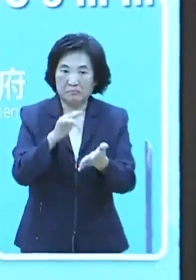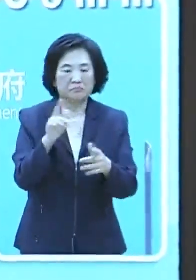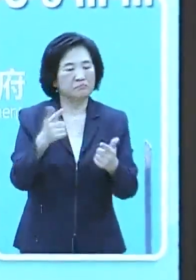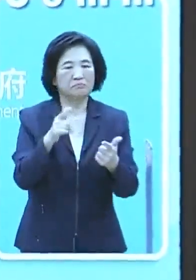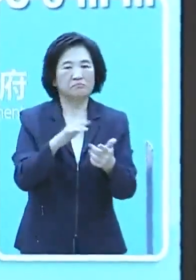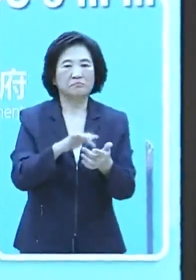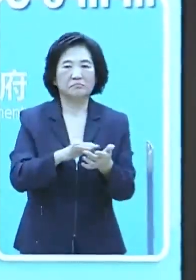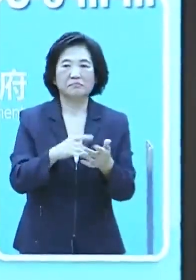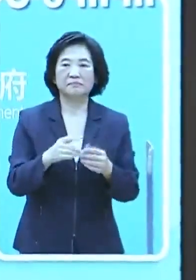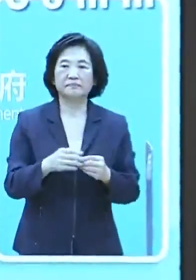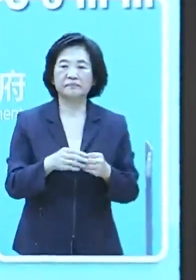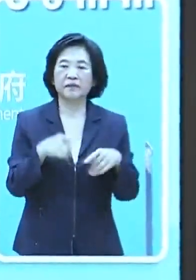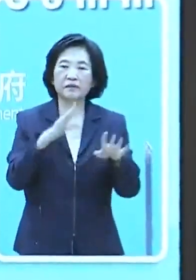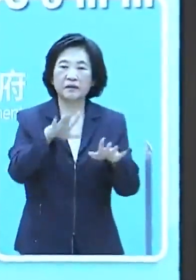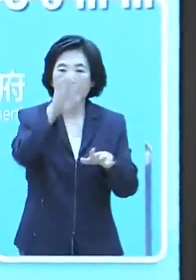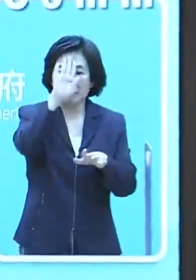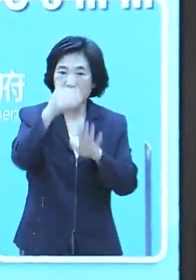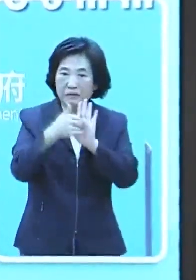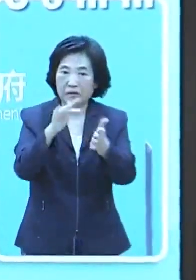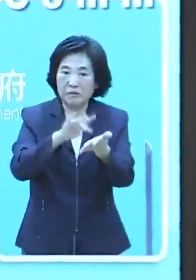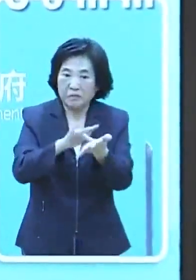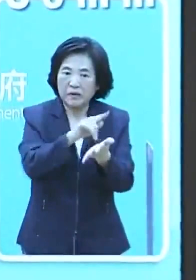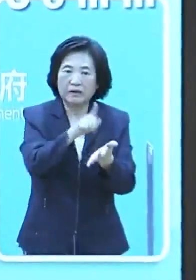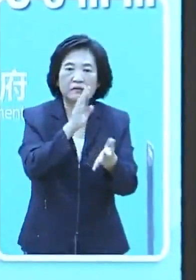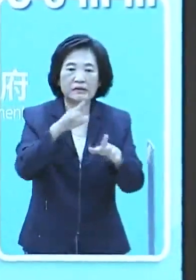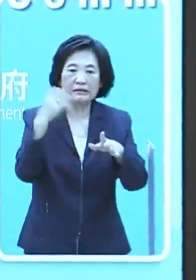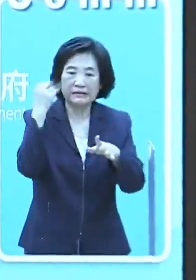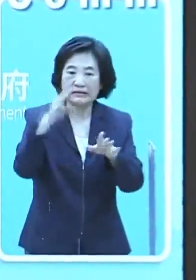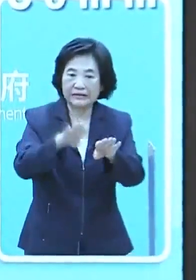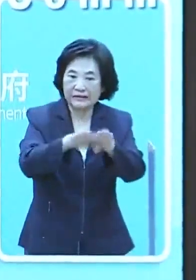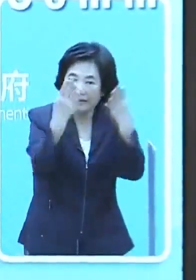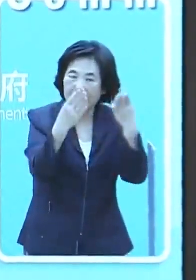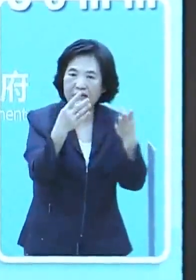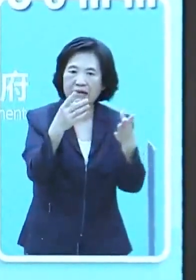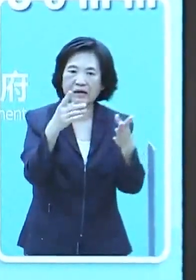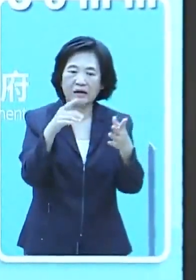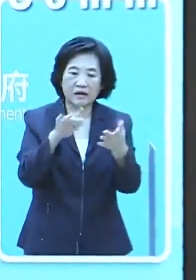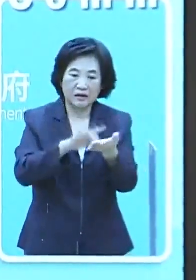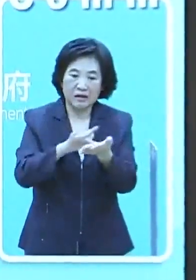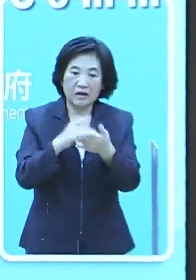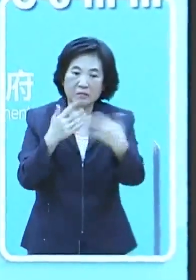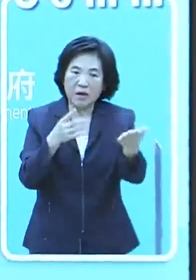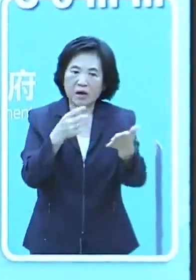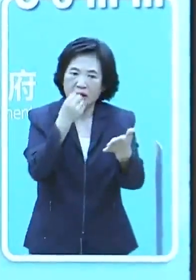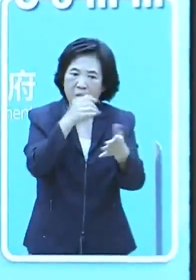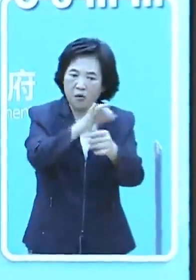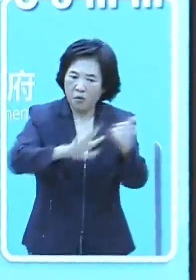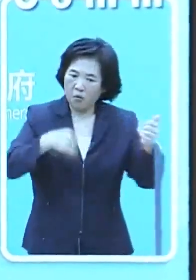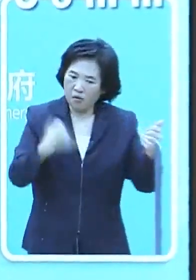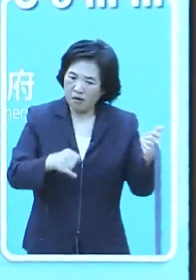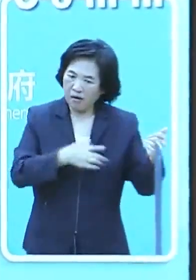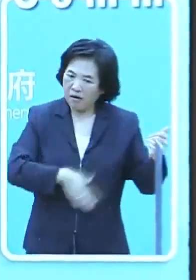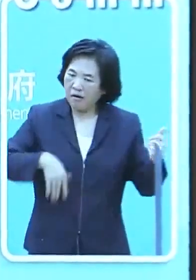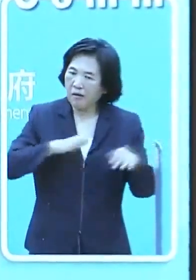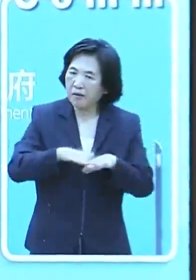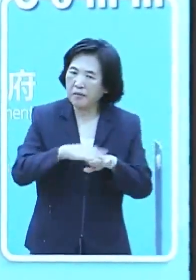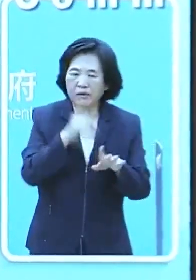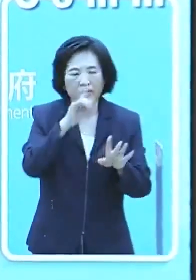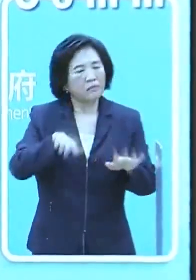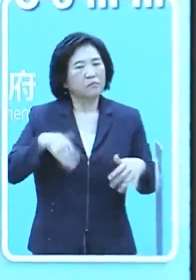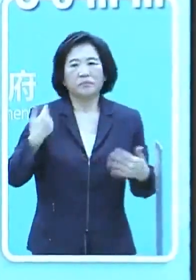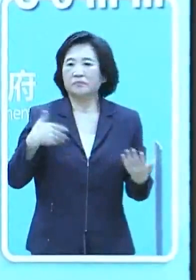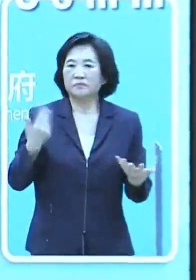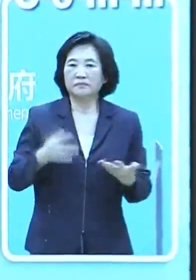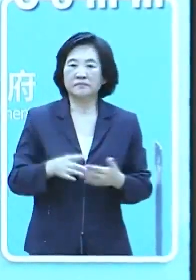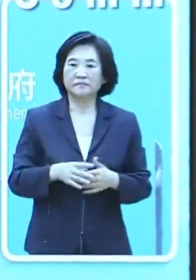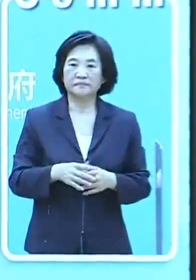药，因为这抗病毒药物新上市，你知道吗？到底这个药长期有没有副作用，没有人知道。那